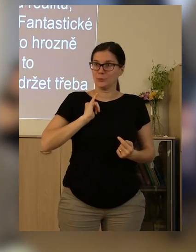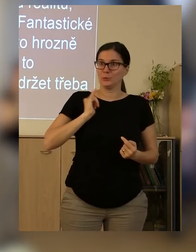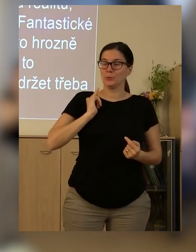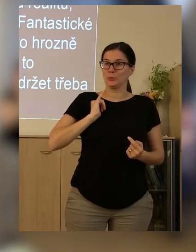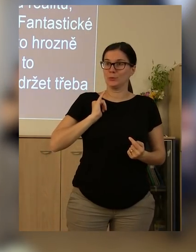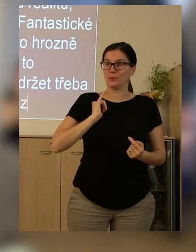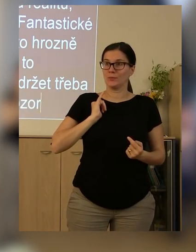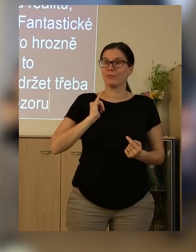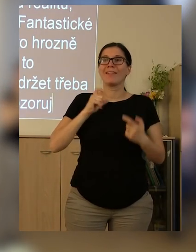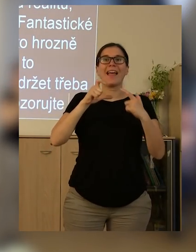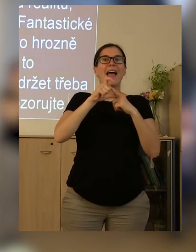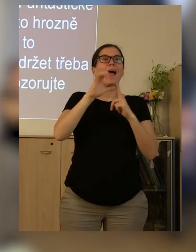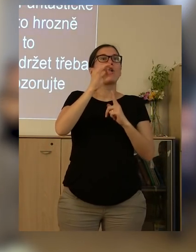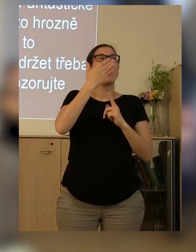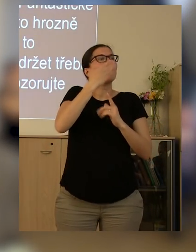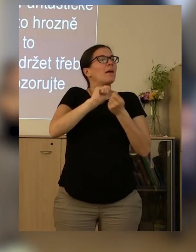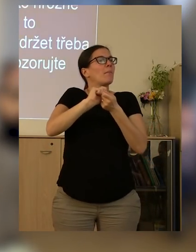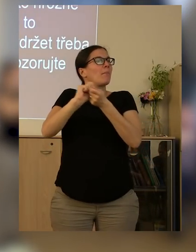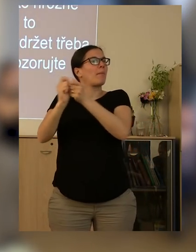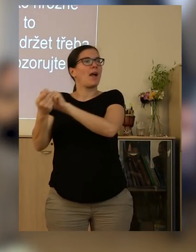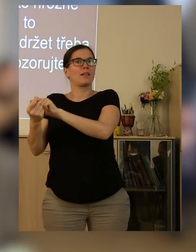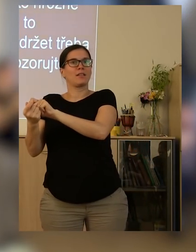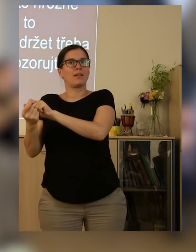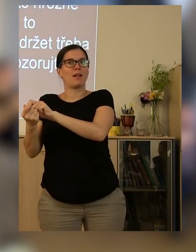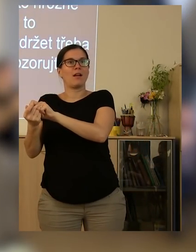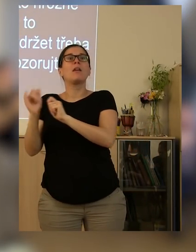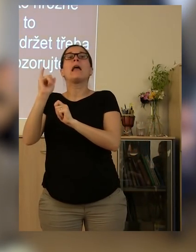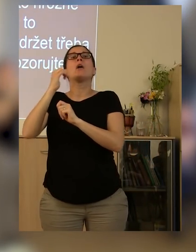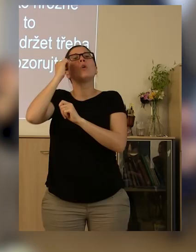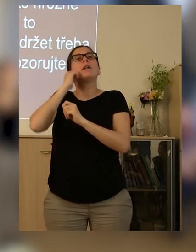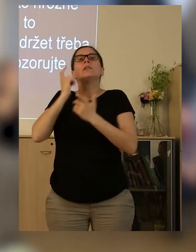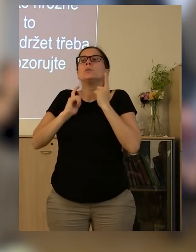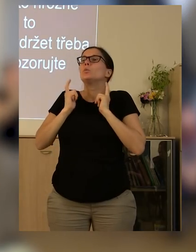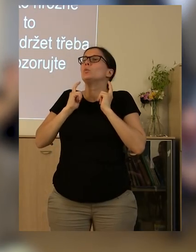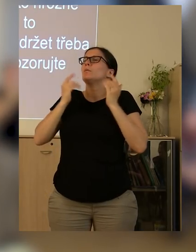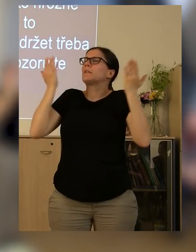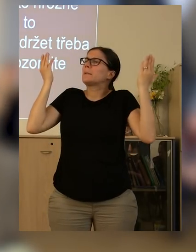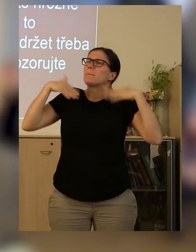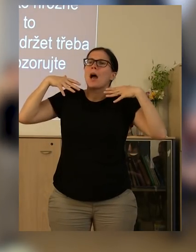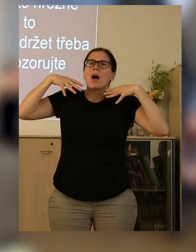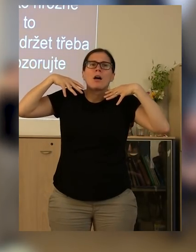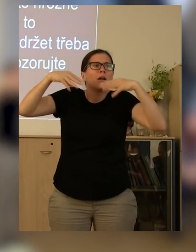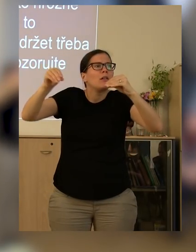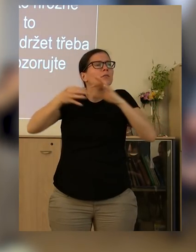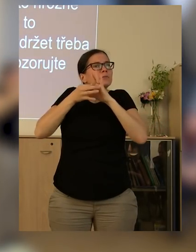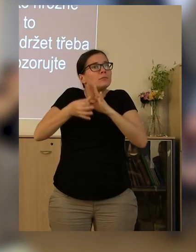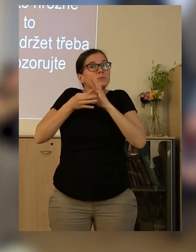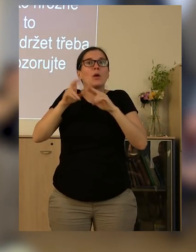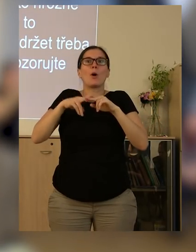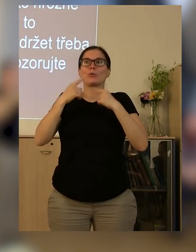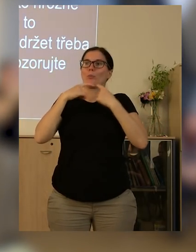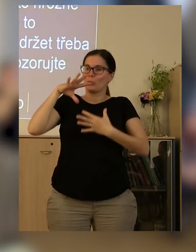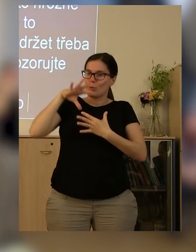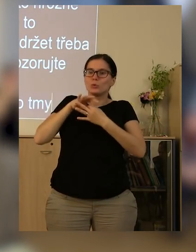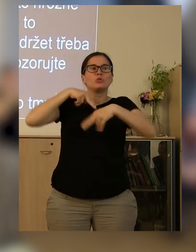a pozorujte své ego. Jsou lidi, kteří chodí do tmy, jo, aby začali naslouchat svoji